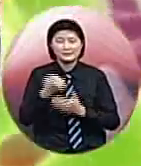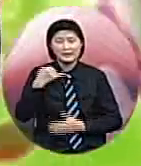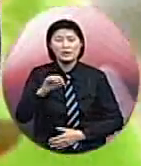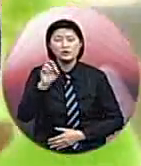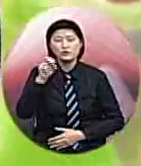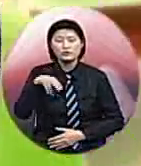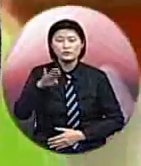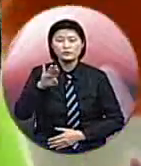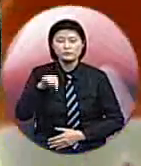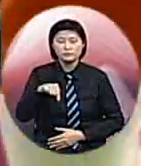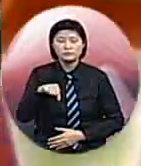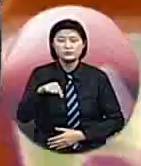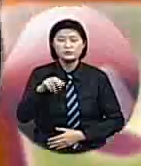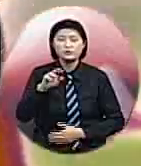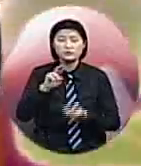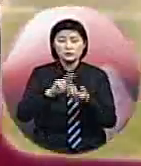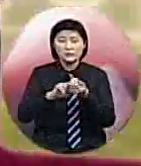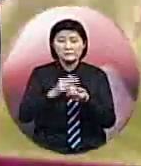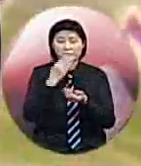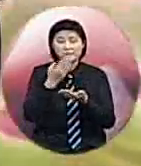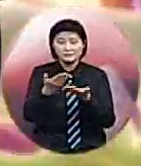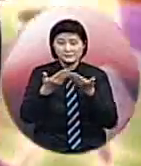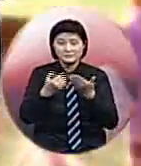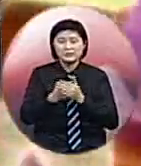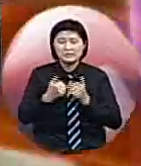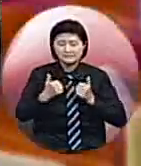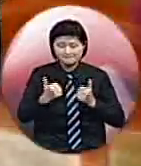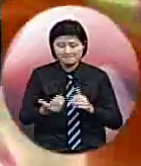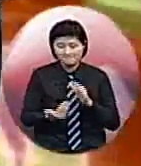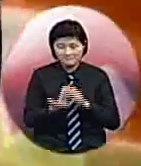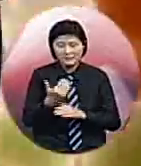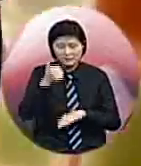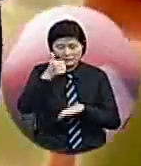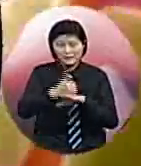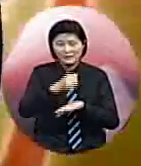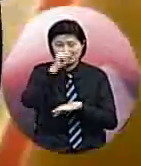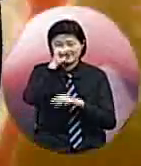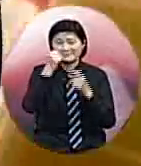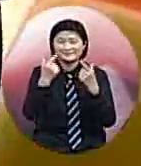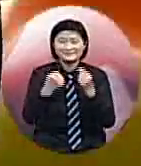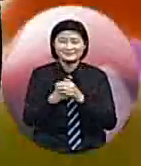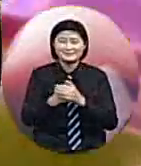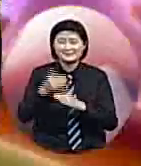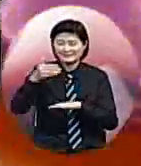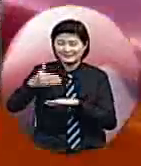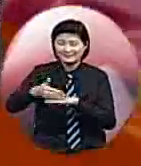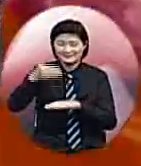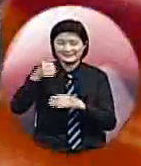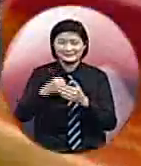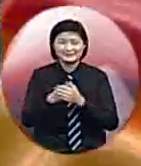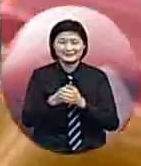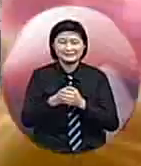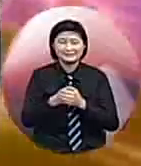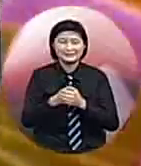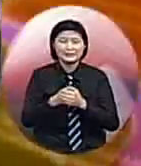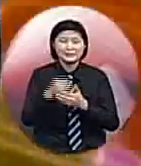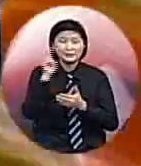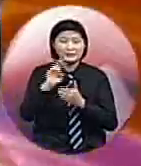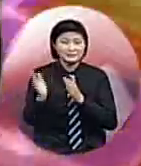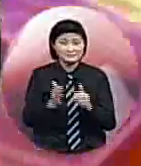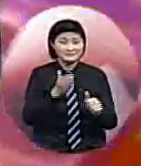예. 유부초밥 먹고 힘내가지고 예. 열심히 했더니 좋은 결과 나온 것 같아요. 예. 네, 축하드립니다. 고맙습니다. 예. 네. 앵콜곡